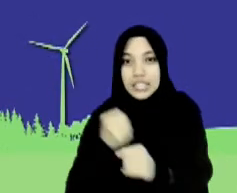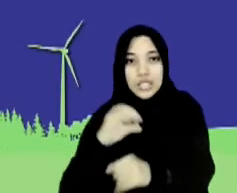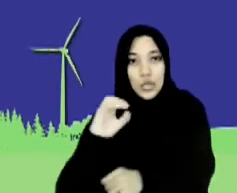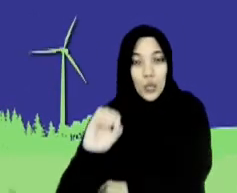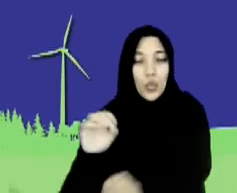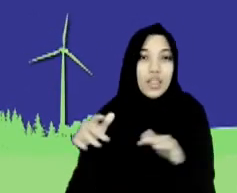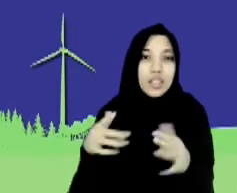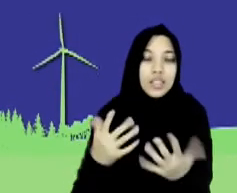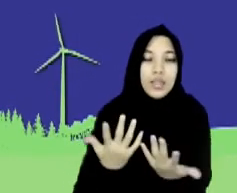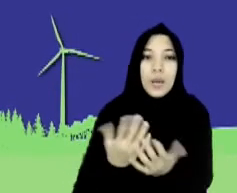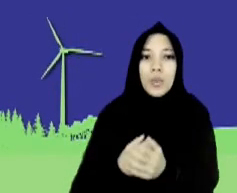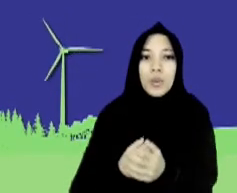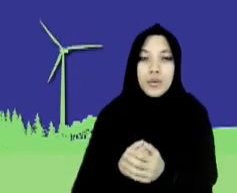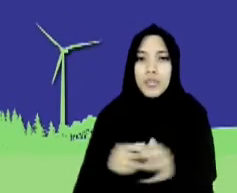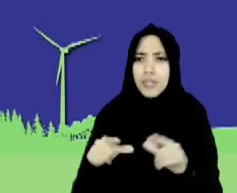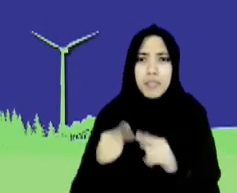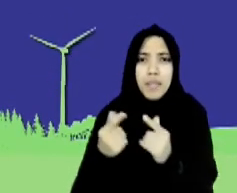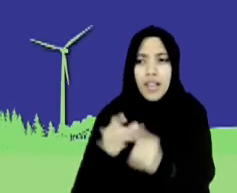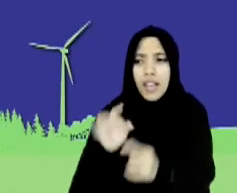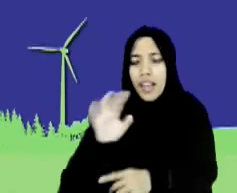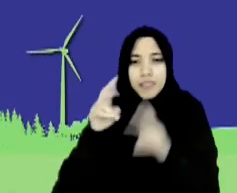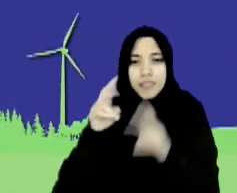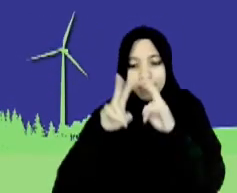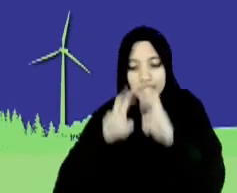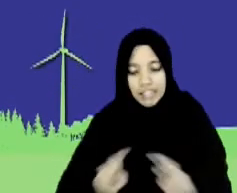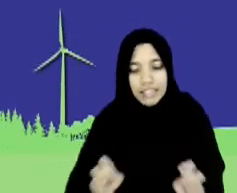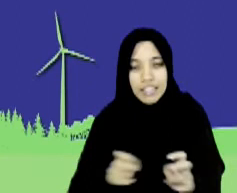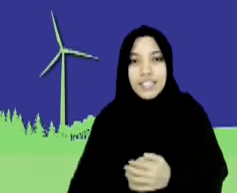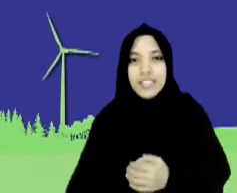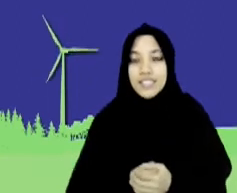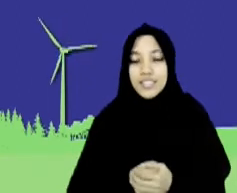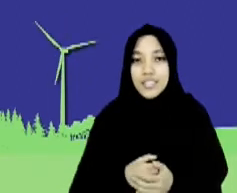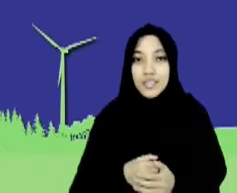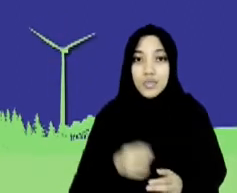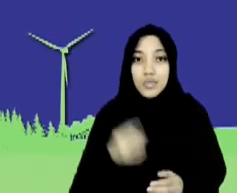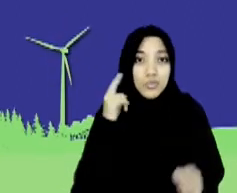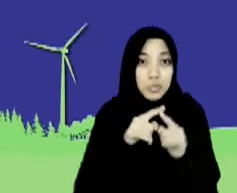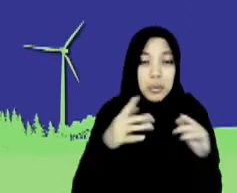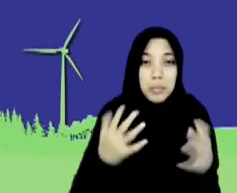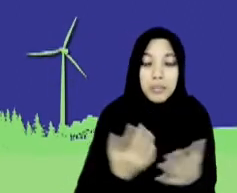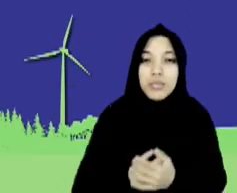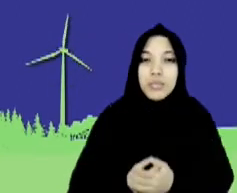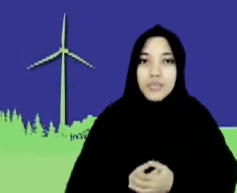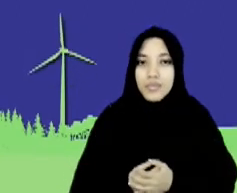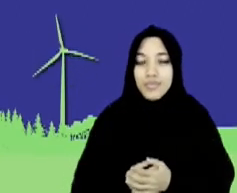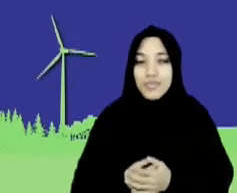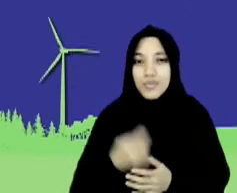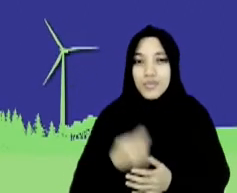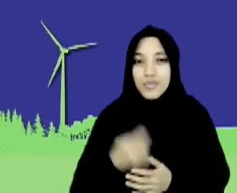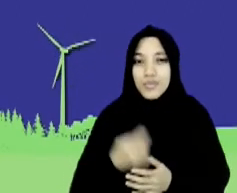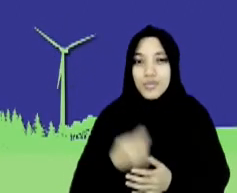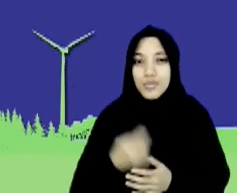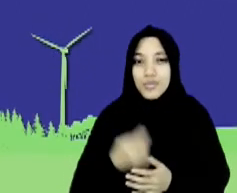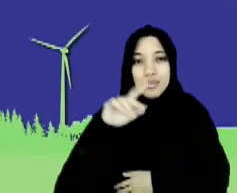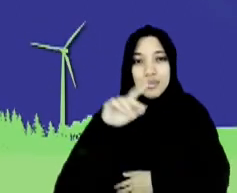itu other institutions research centers untuk eh mencari solution